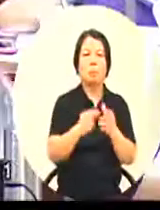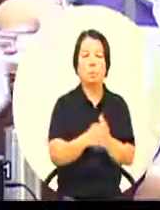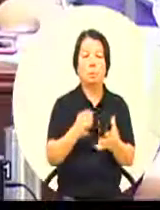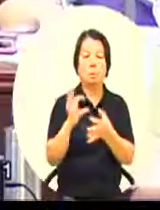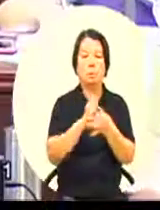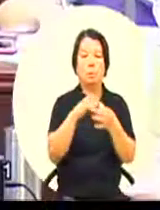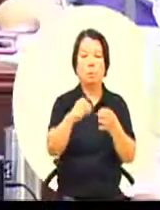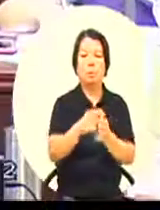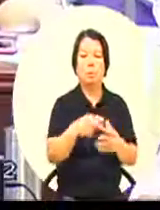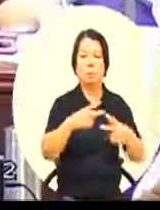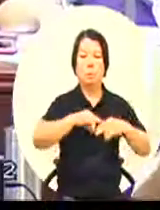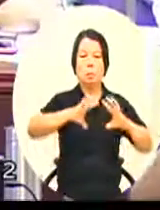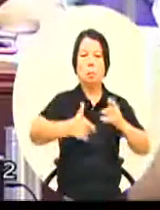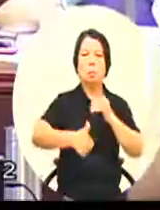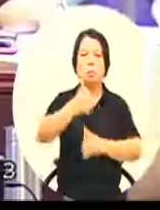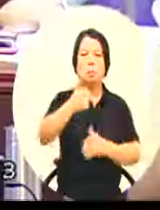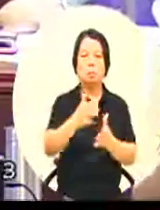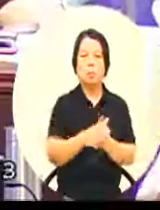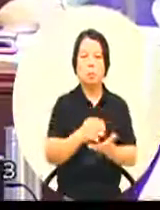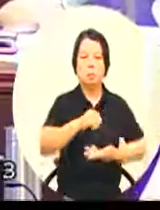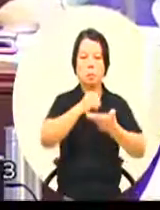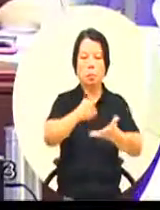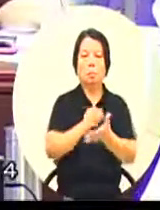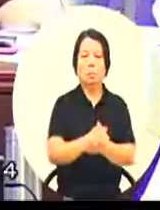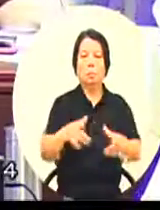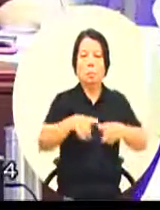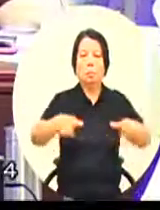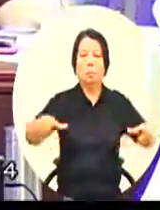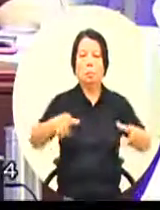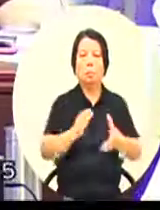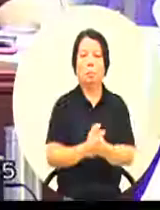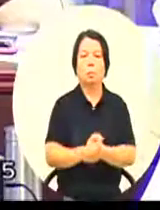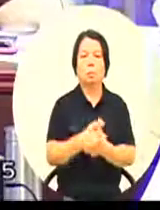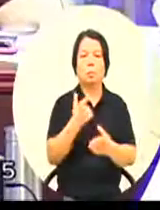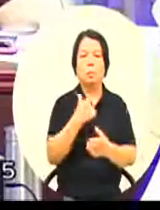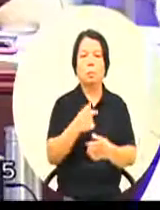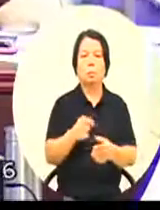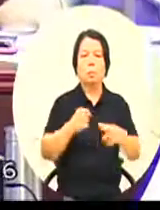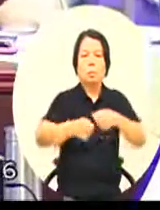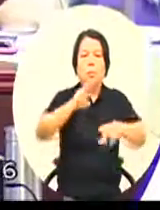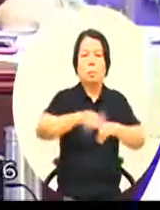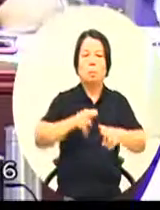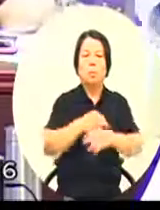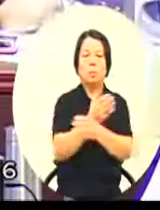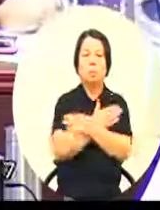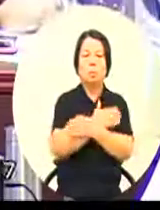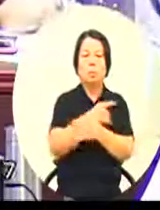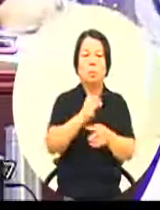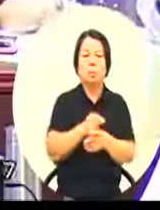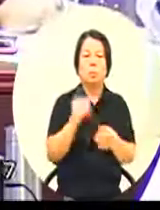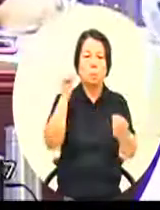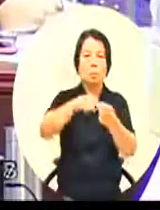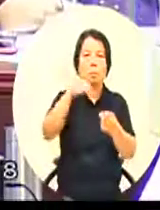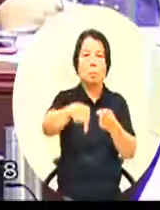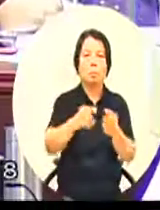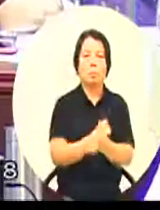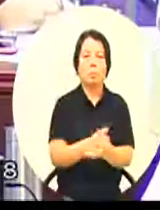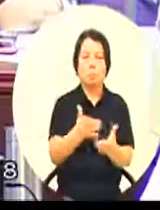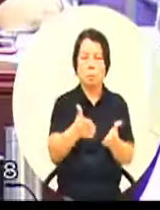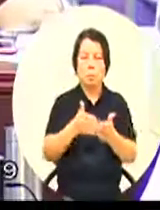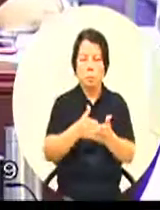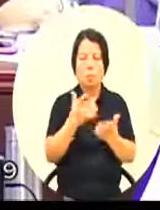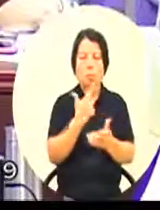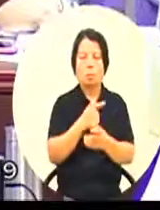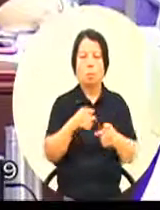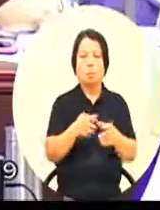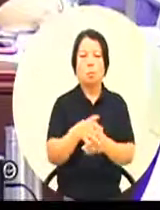们的蔡英文总统其实已经提了扩大托育公共化政策的这个政策方向，所以我们的目标是建立评